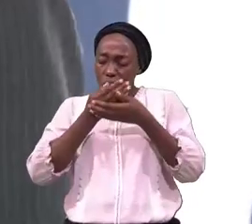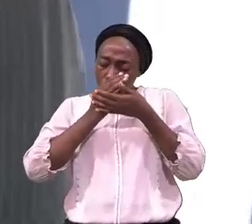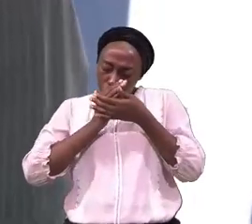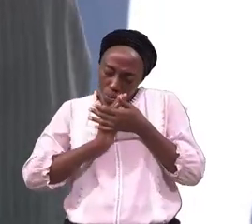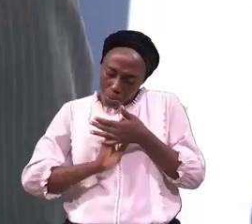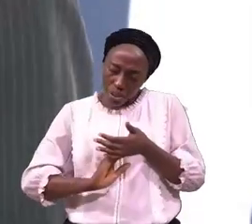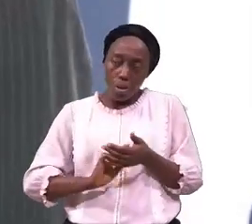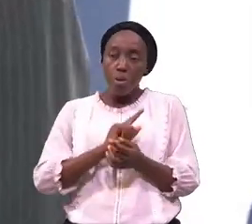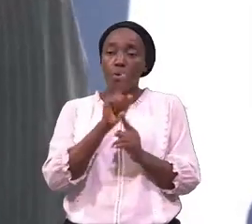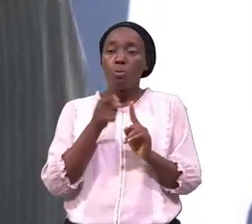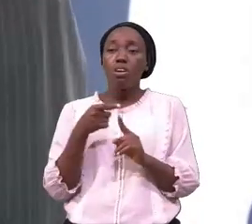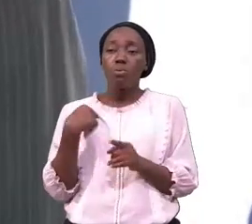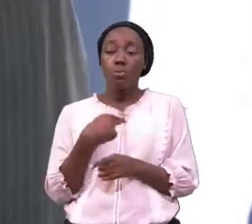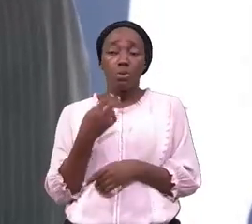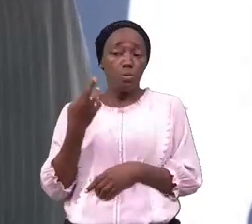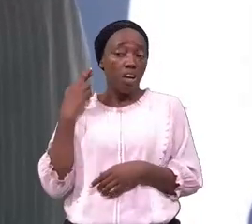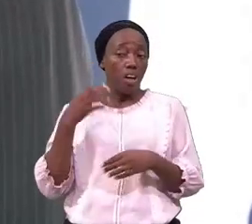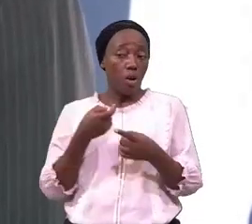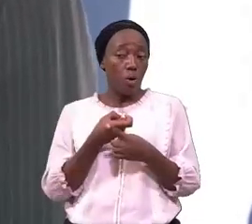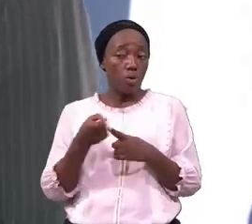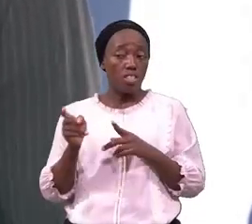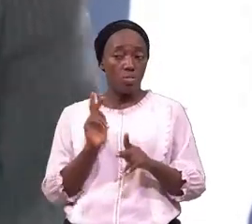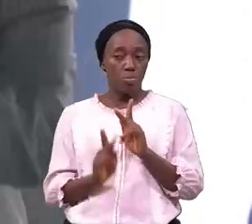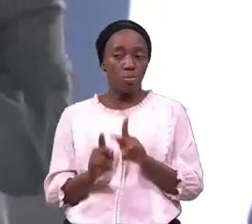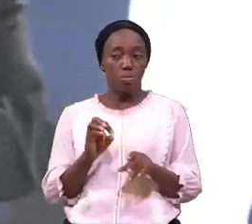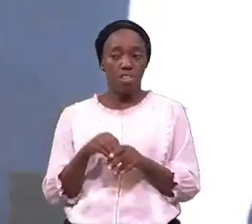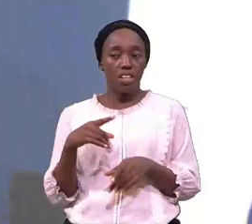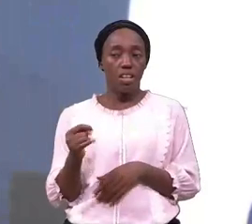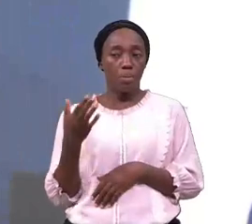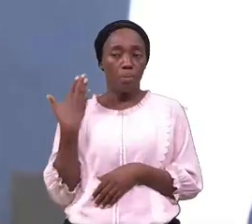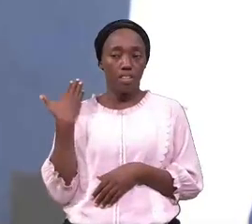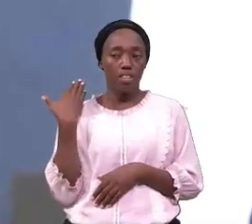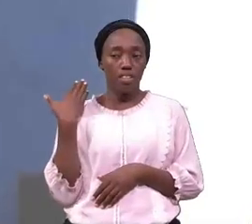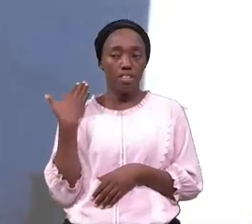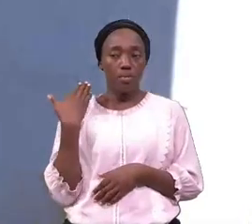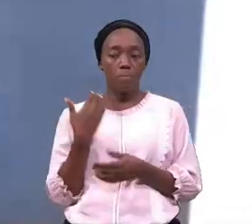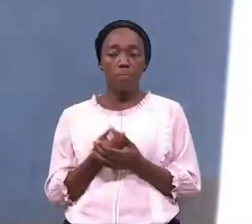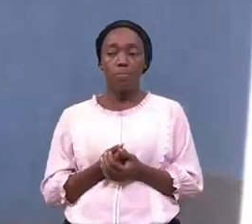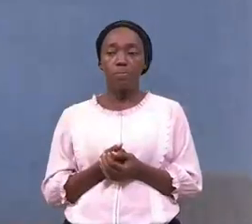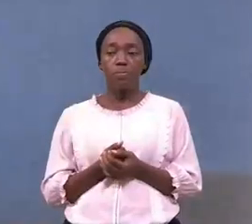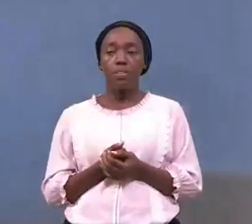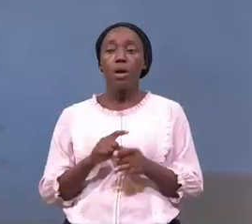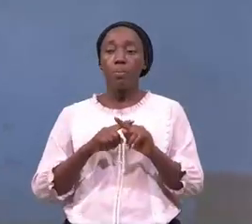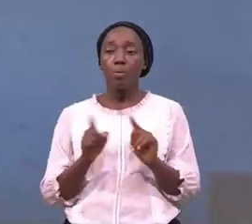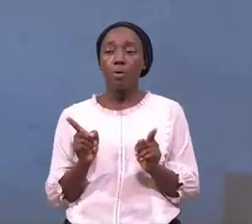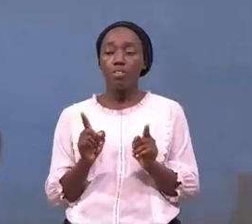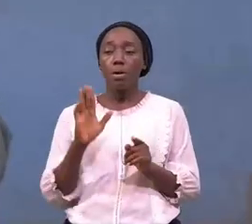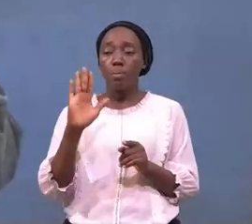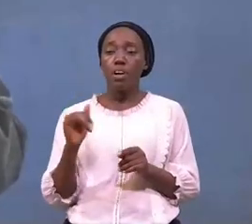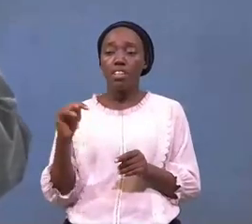C'est la grâce de Dieu qui nous fait que nous sommes bons, gentils, doux. Alors qu'avant, nous étions en train de nous nuire les gens.